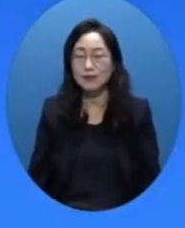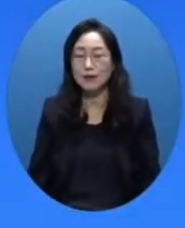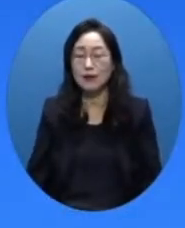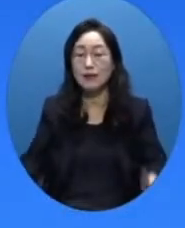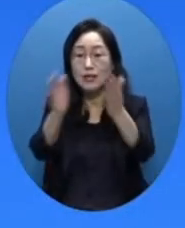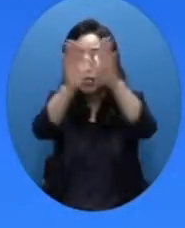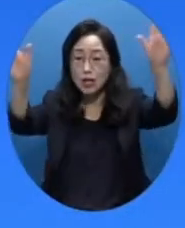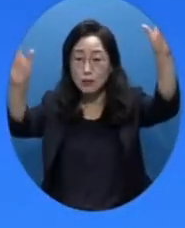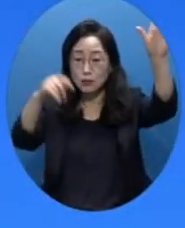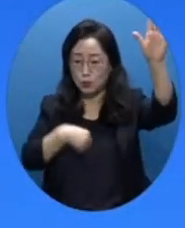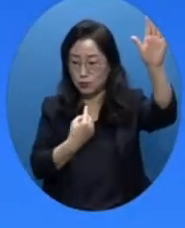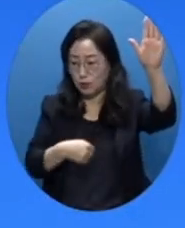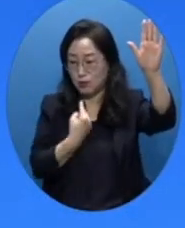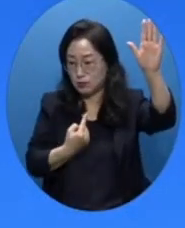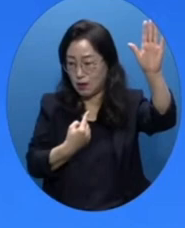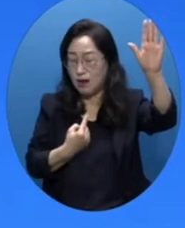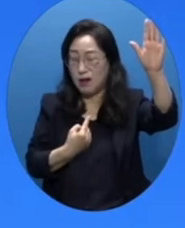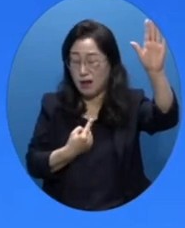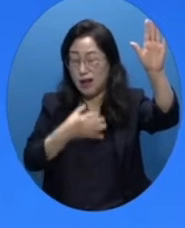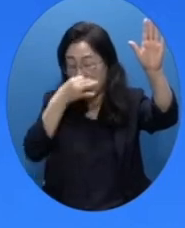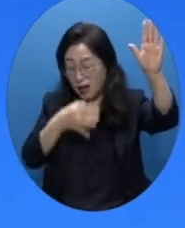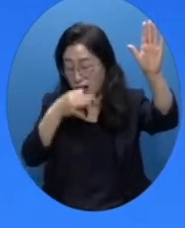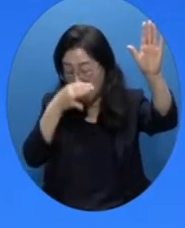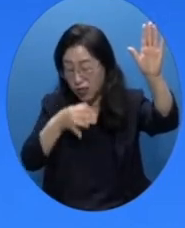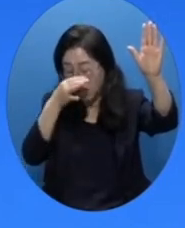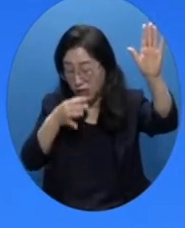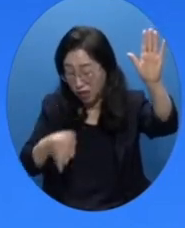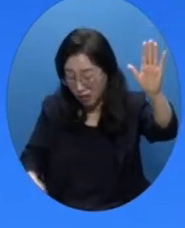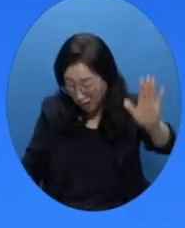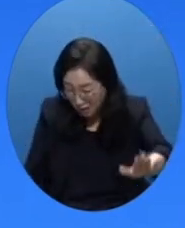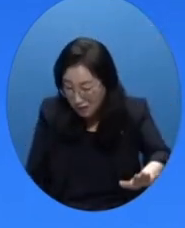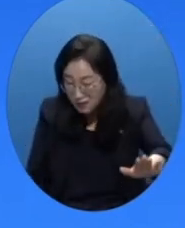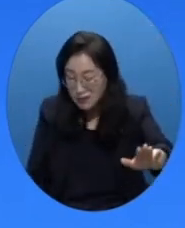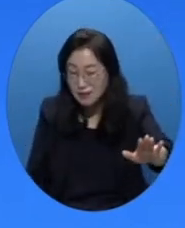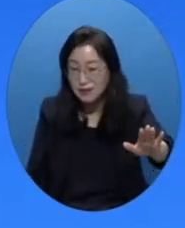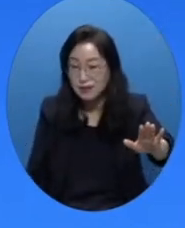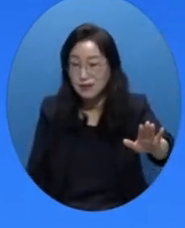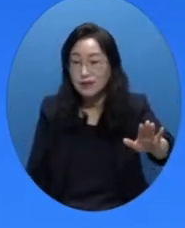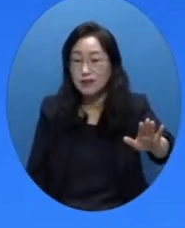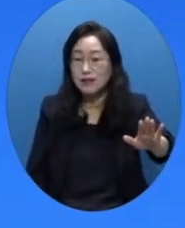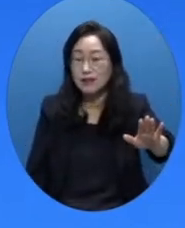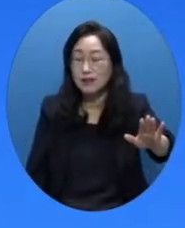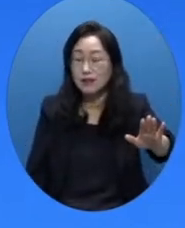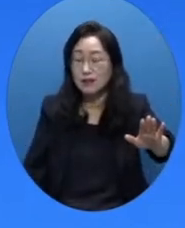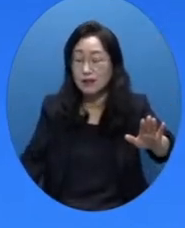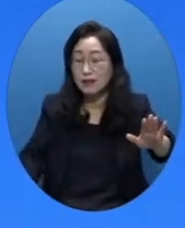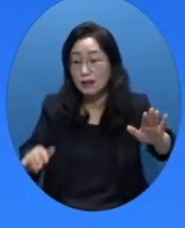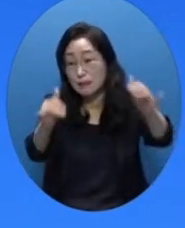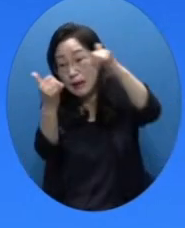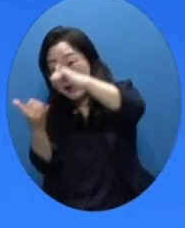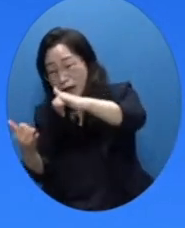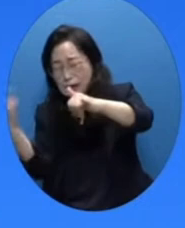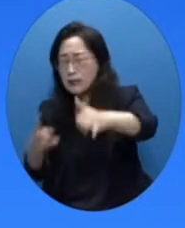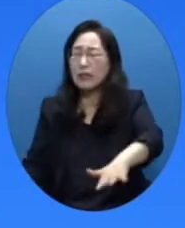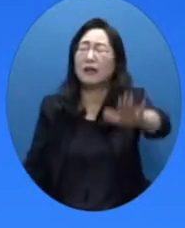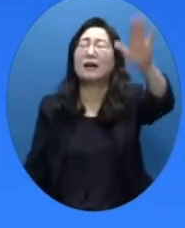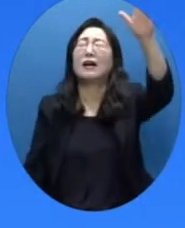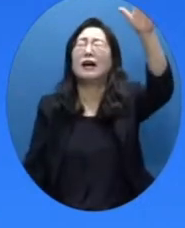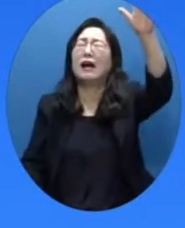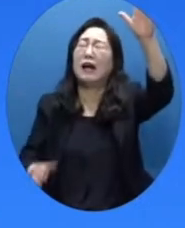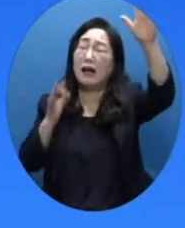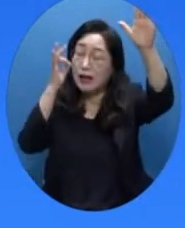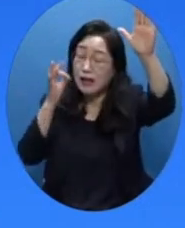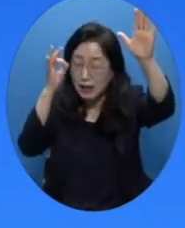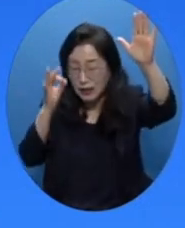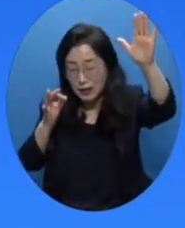모세가 혼자 손을 들고 기다가 힘이 들면 또 내리고 또 전세가 불리해지면 다시 손을 들고 내리려고 한